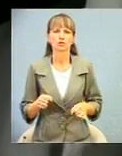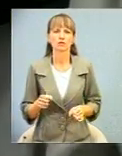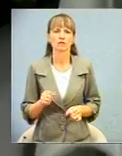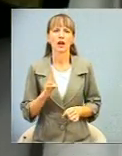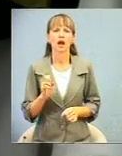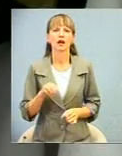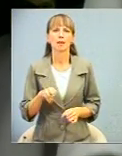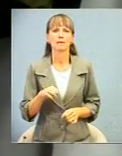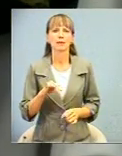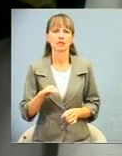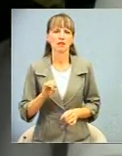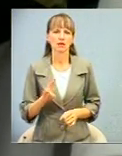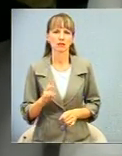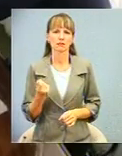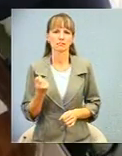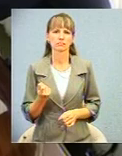капітан